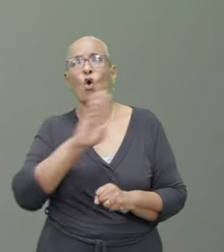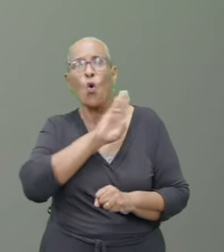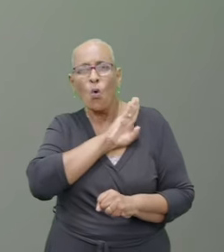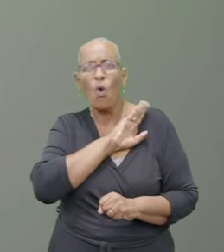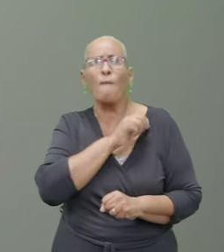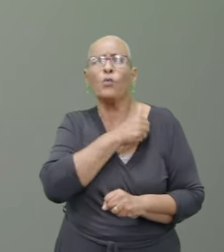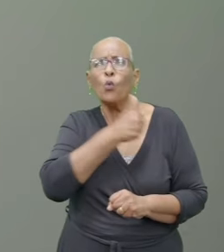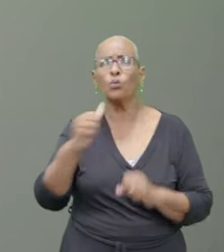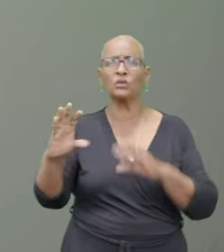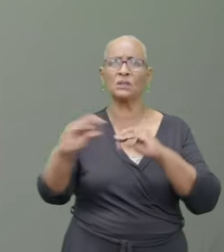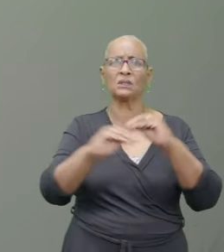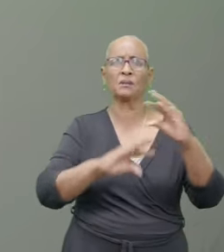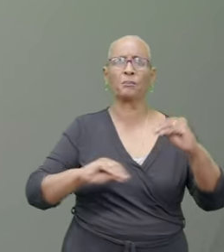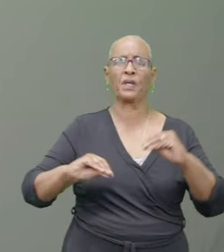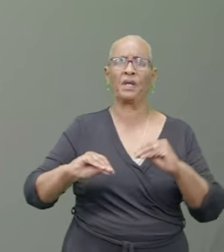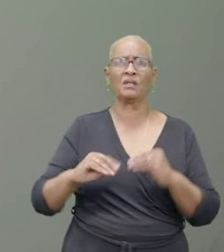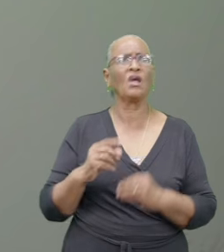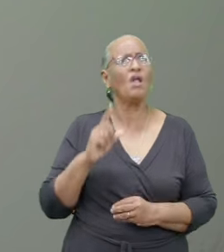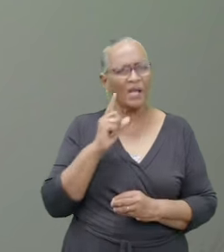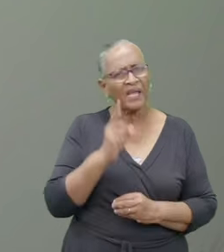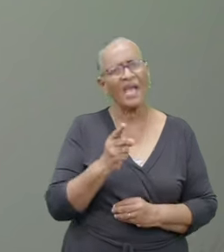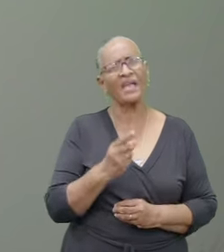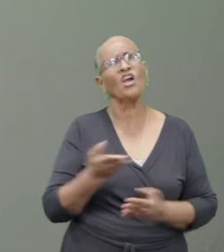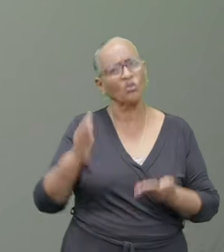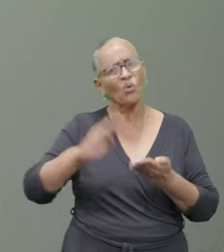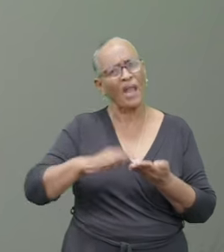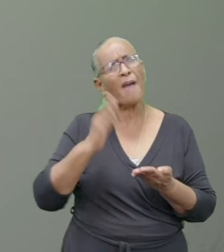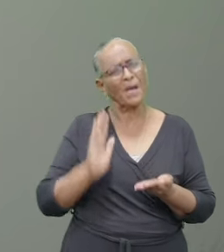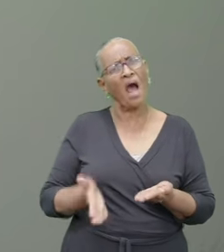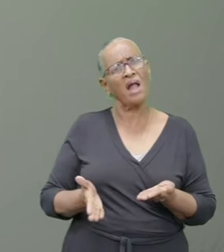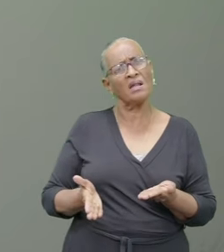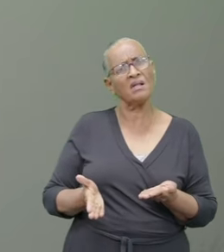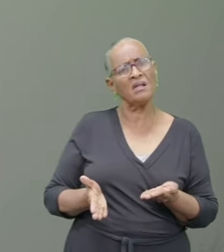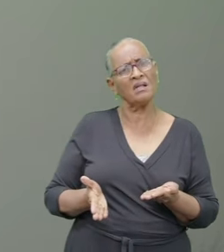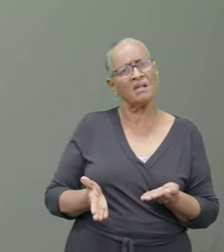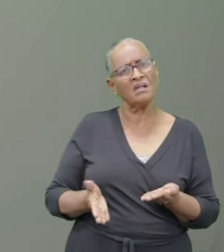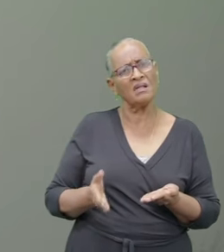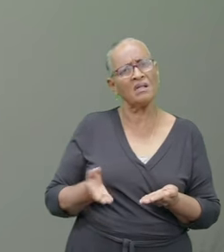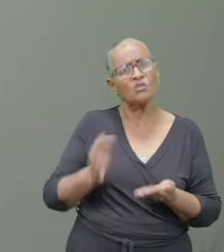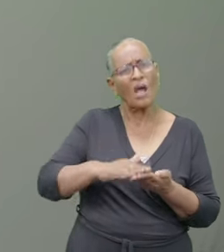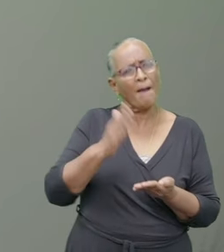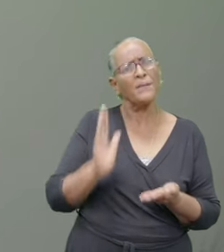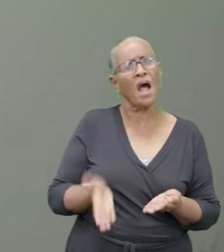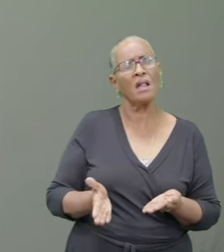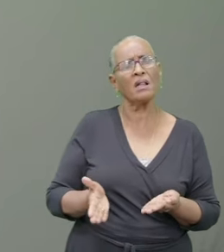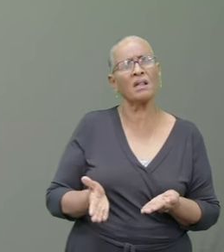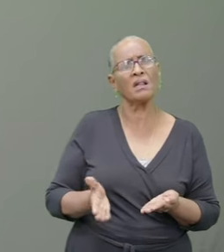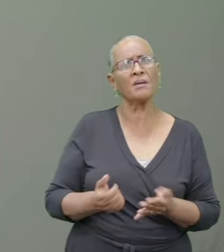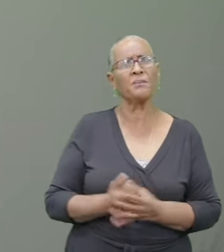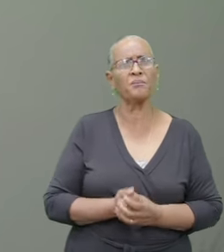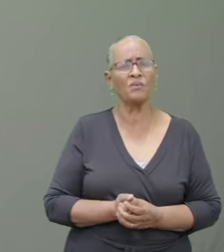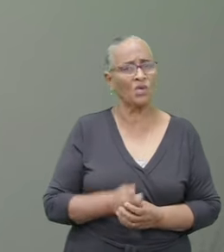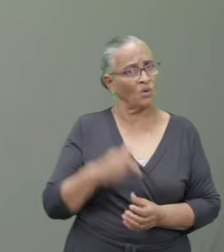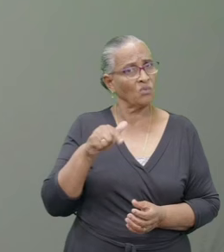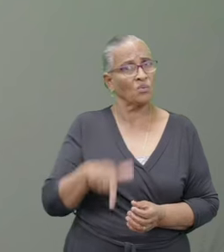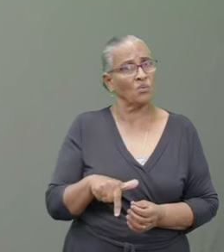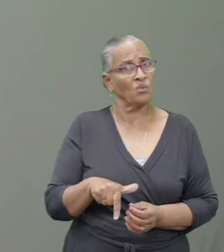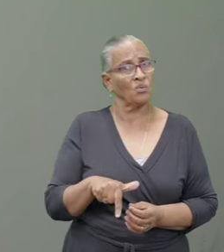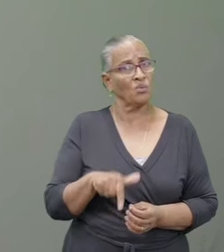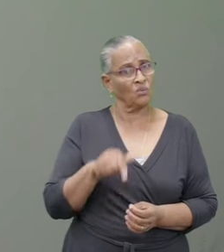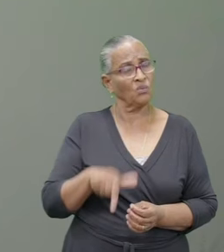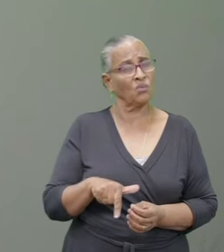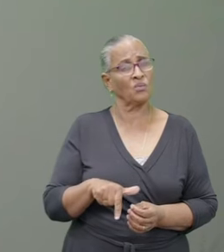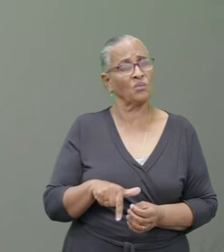Van luister, er is al een toelage algemeen, eigenlijk een brain drain toelage. Nu halen we